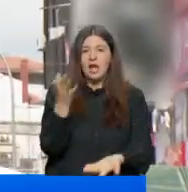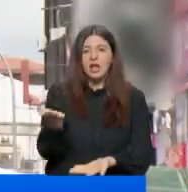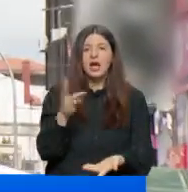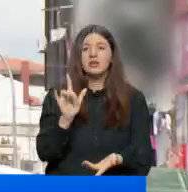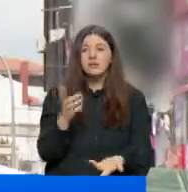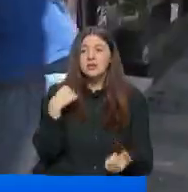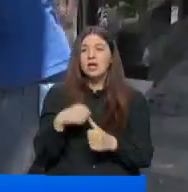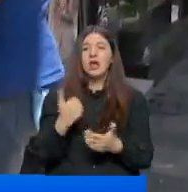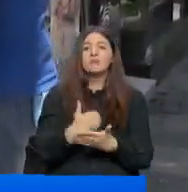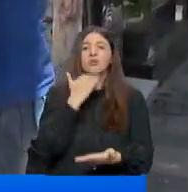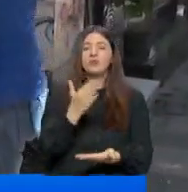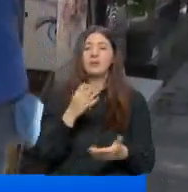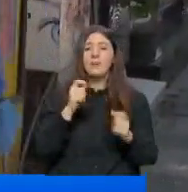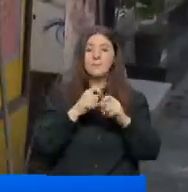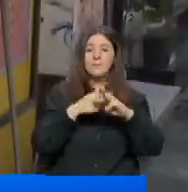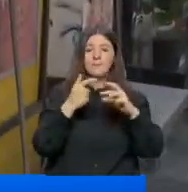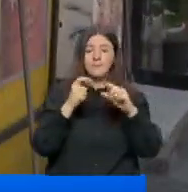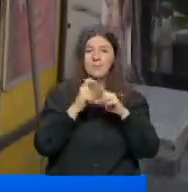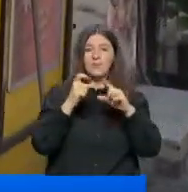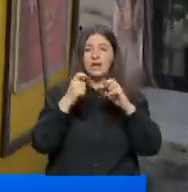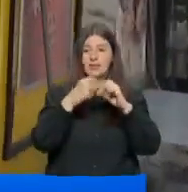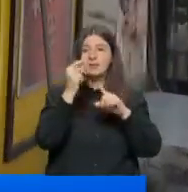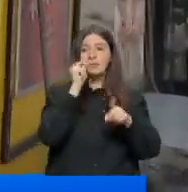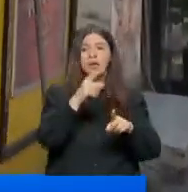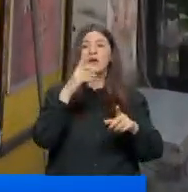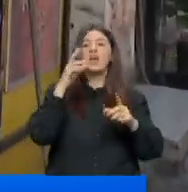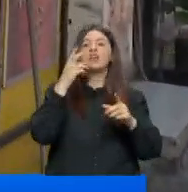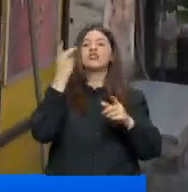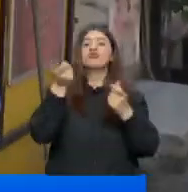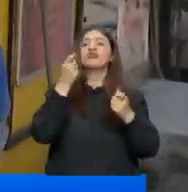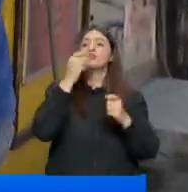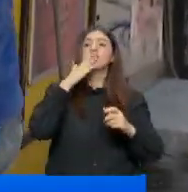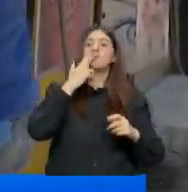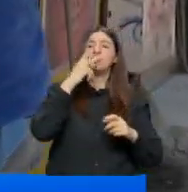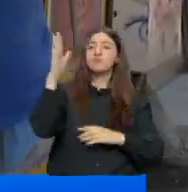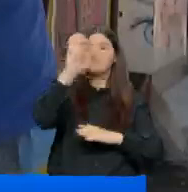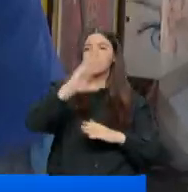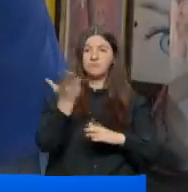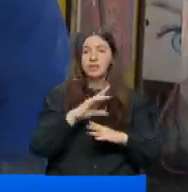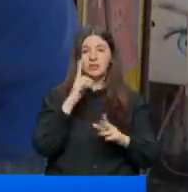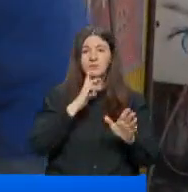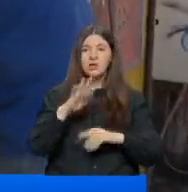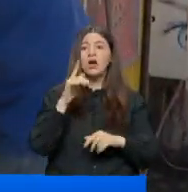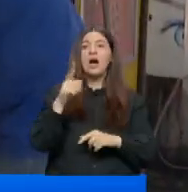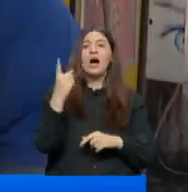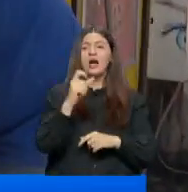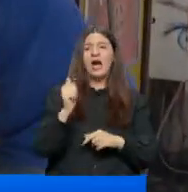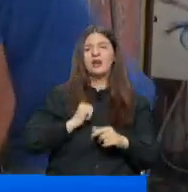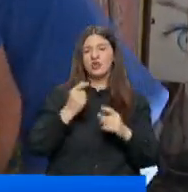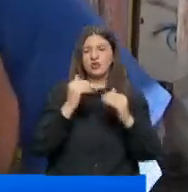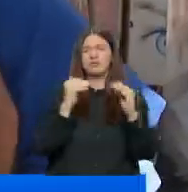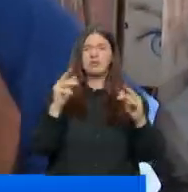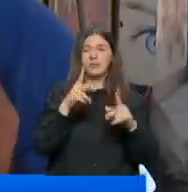Gene geçinemeyecektim. Bedri Bozyıl iş yerlerinin camlarını temizleyerek geçimini sağlıyor. Aylık geliri asgari ücret